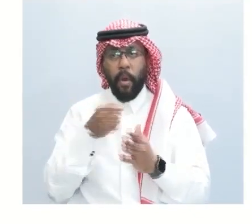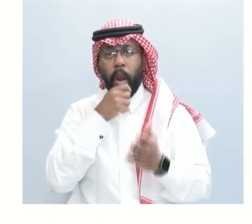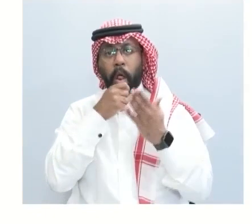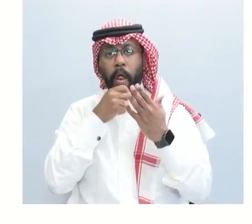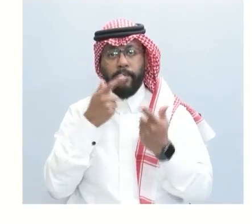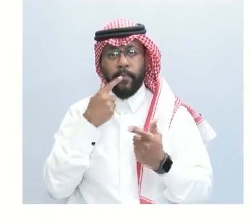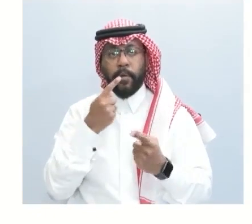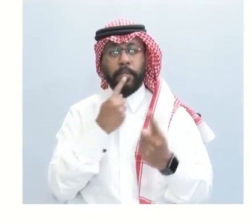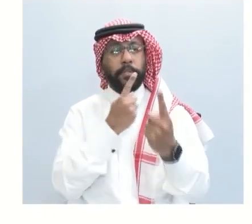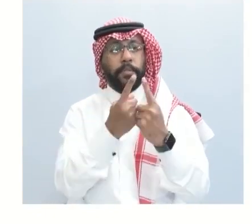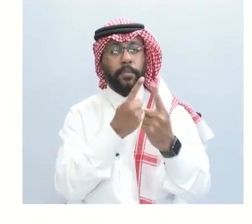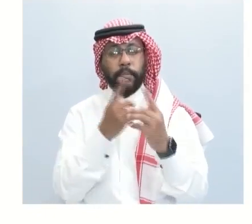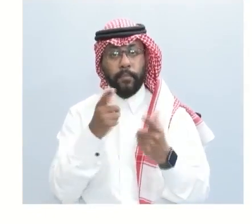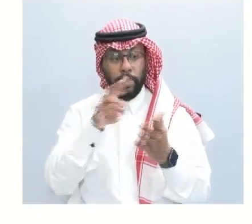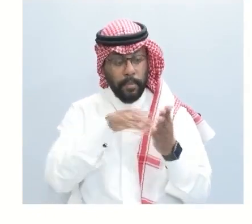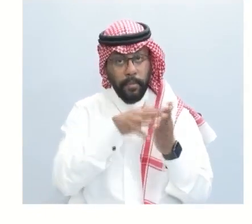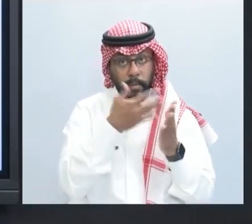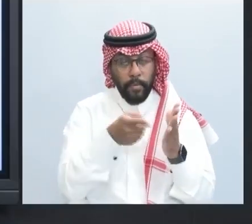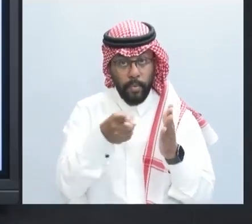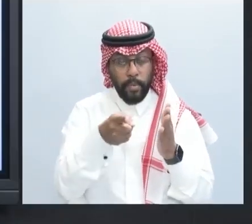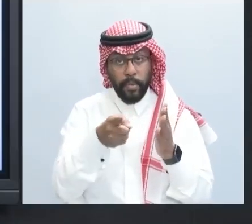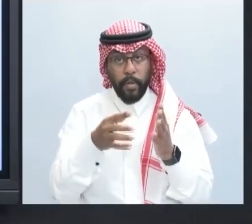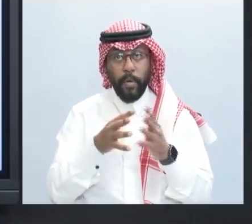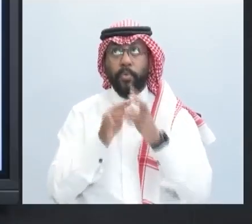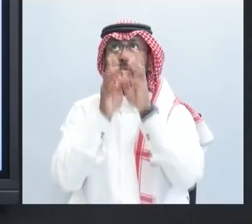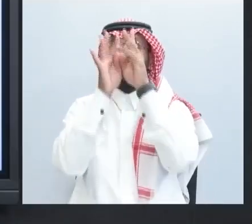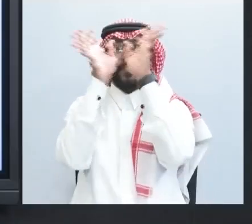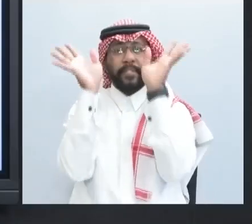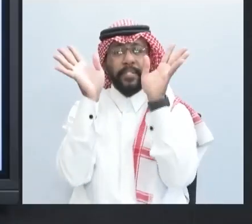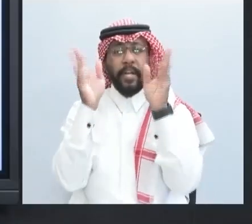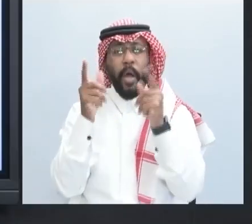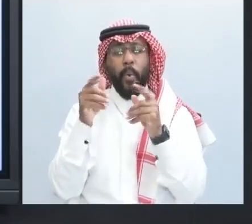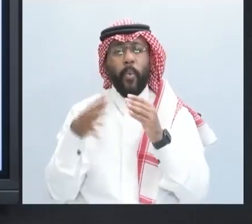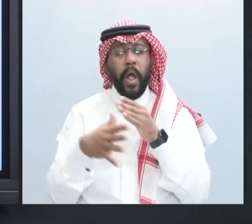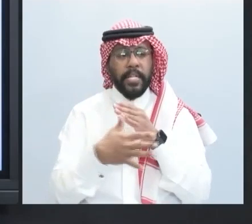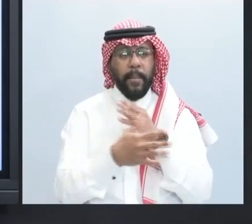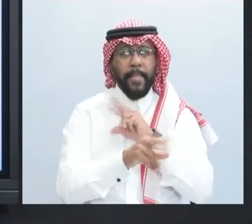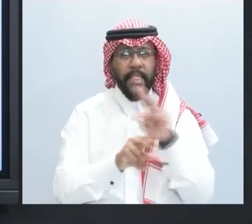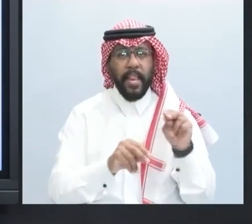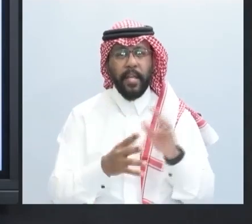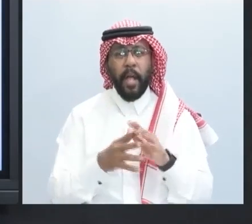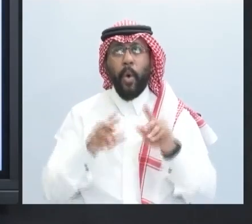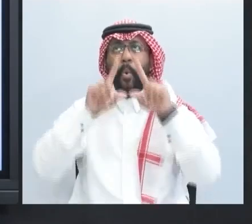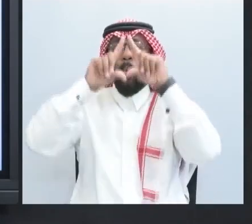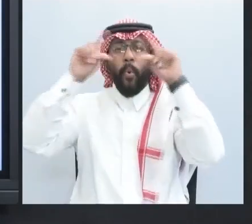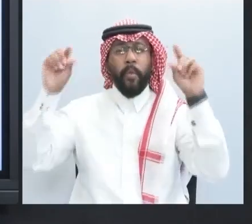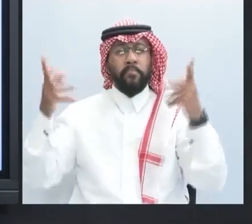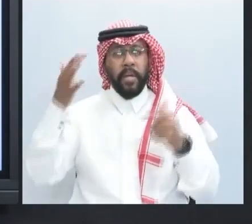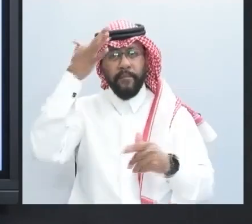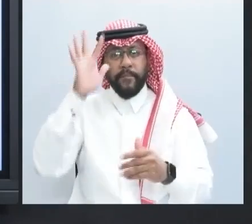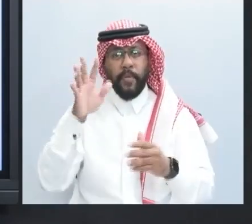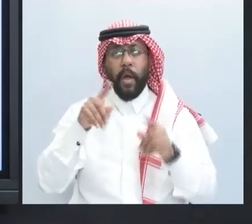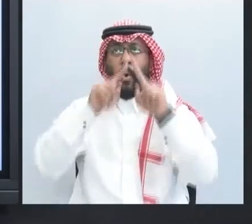والالقاء ونرسم شكلا سواء رسم شجري او هيكل السمكه او الهرمي الى اخره او